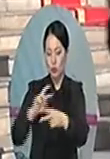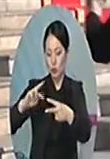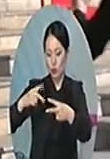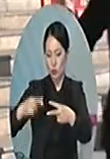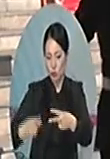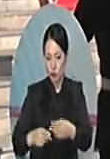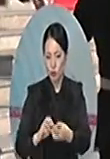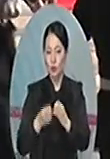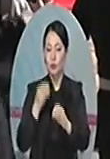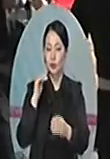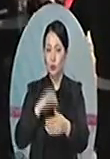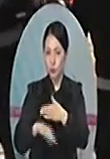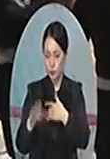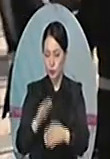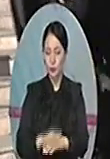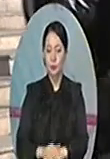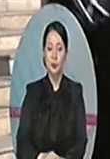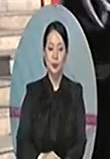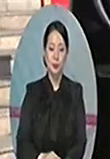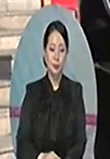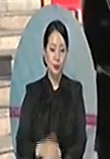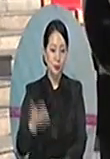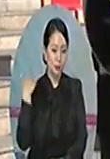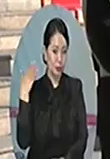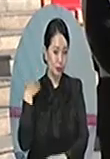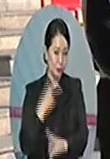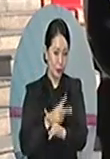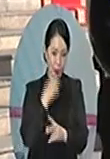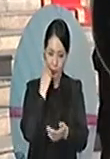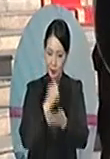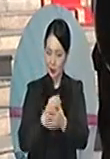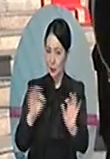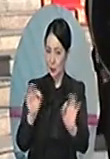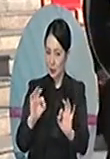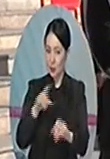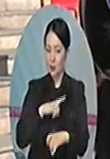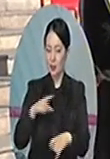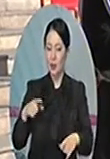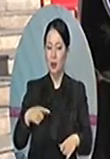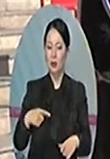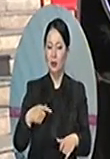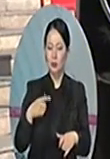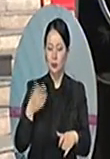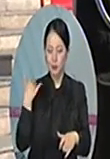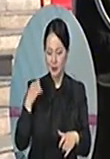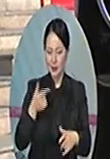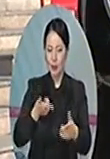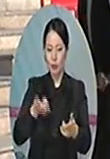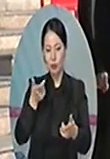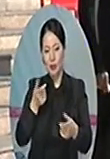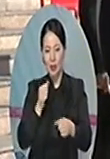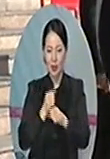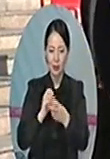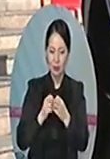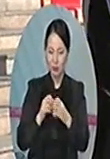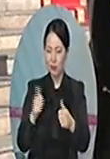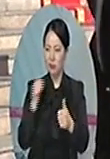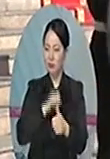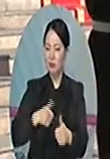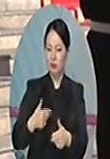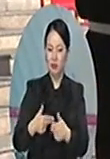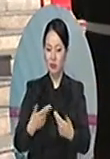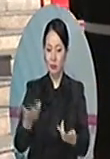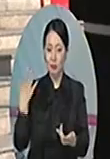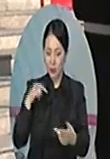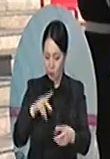одоо юу энэ хууль батлагдаагүй байхад бол бидэнд нэгүр өсгөр өсөлт галт зэвсэх хэрэглэхэд бол төлөйн хангалт өгдөгөөс